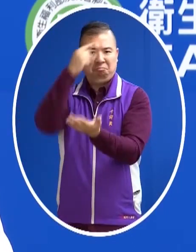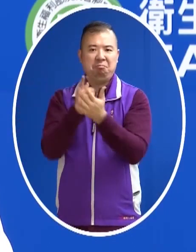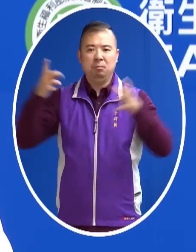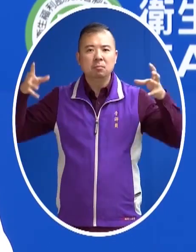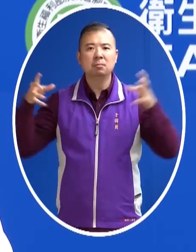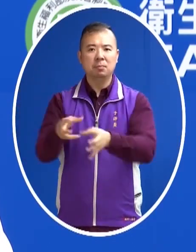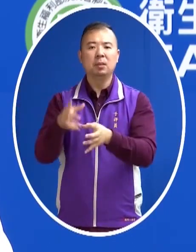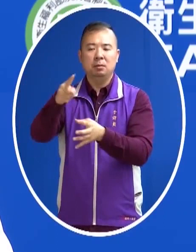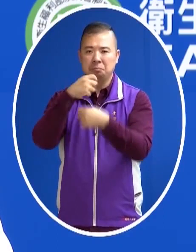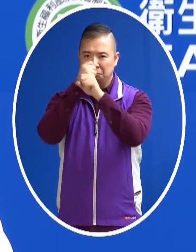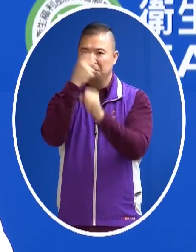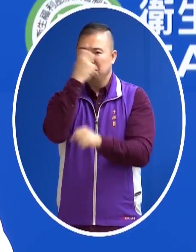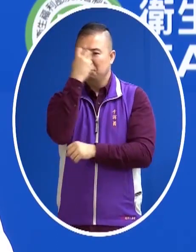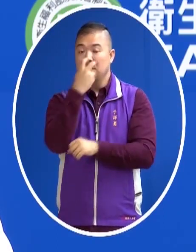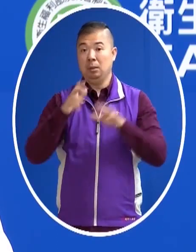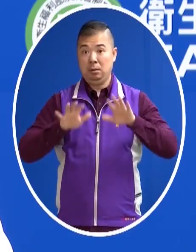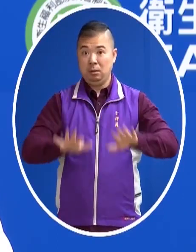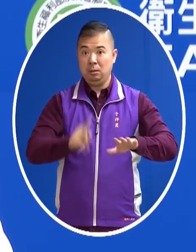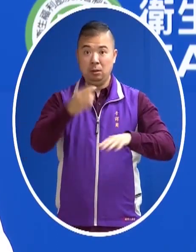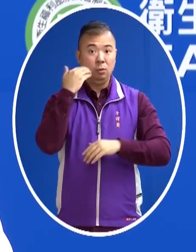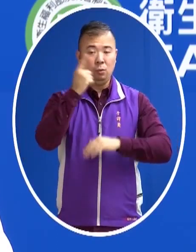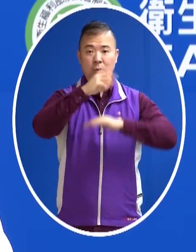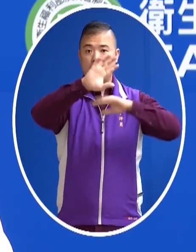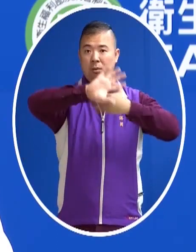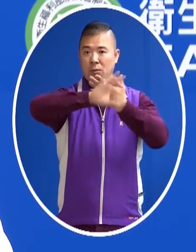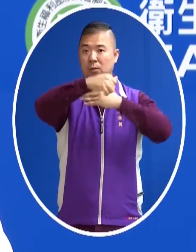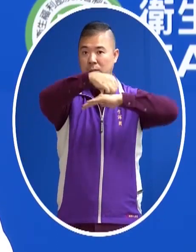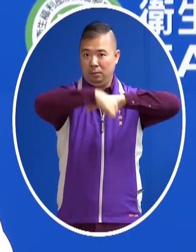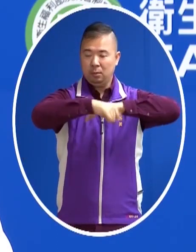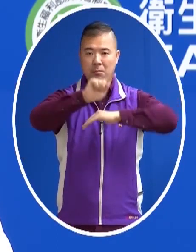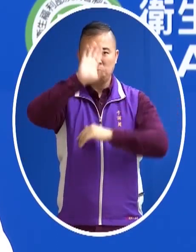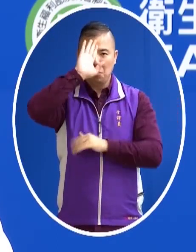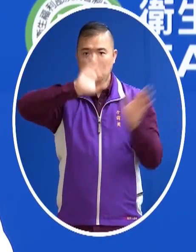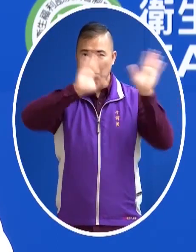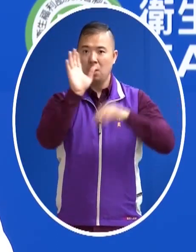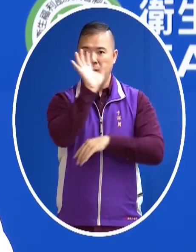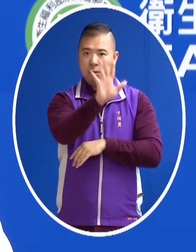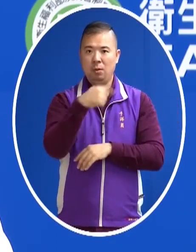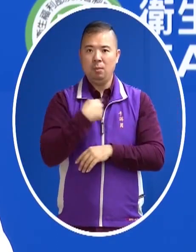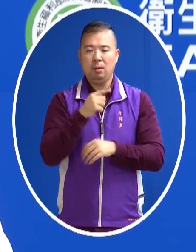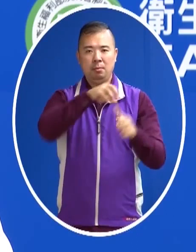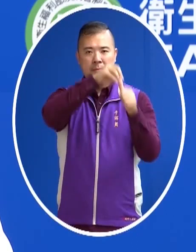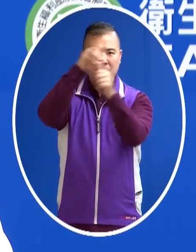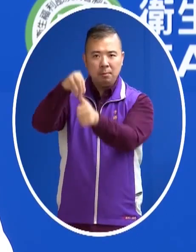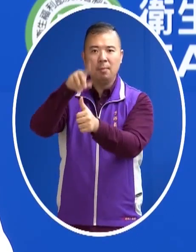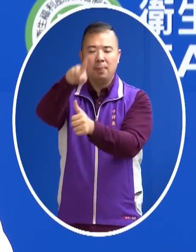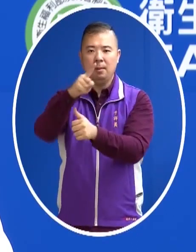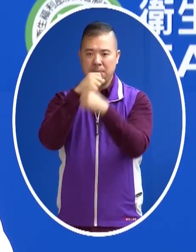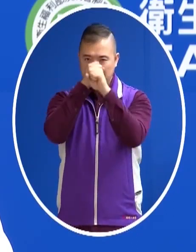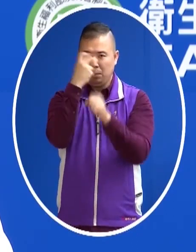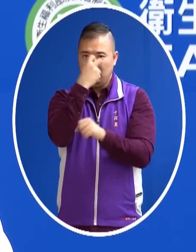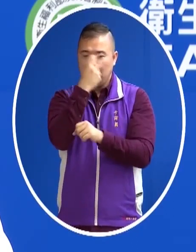式。那现在是所有进来，我们有症状我们就采检，好，那有症状直接送到集中检疫场